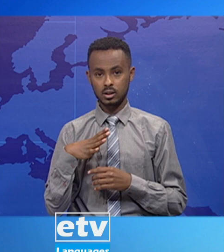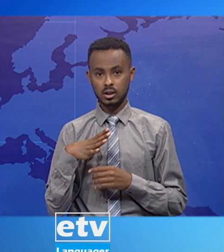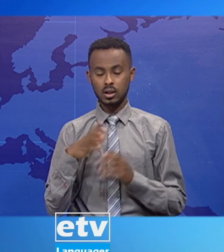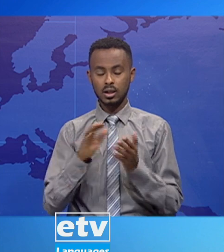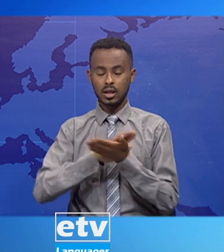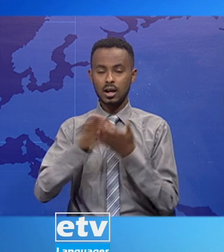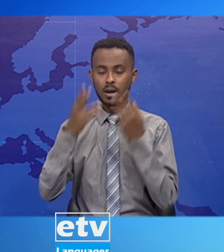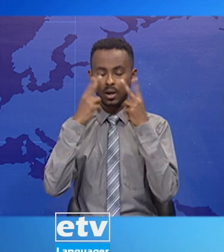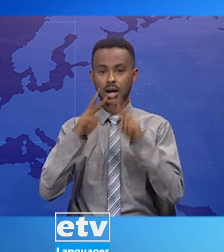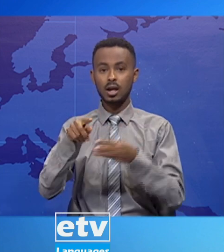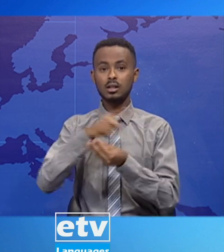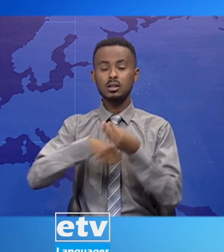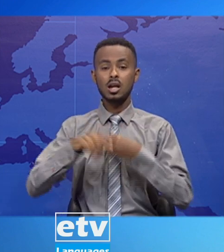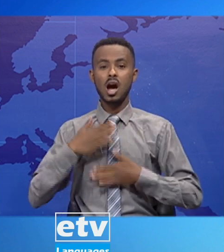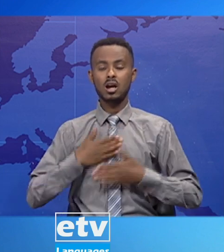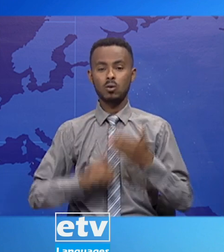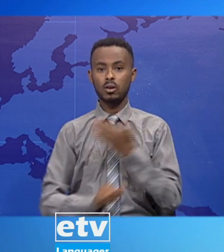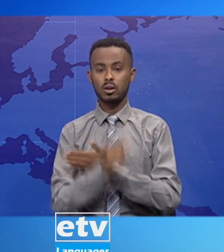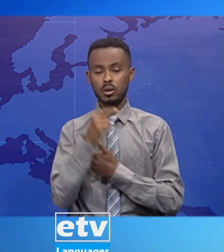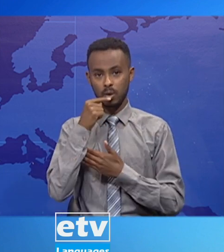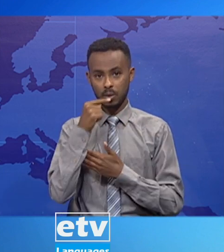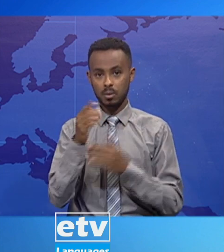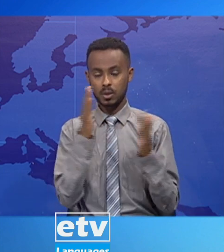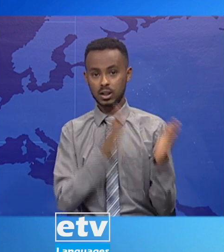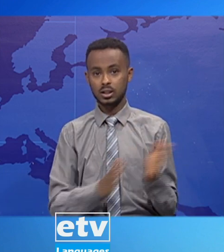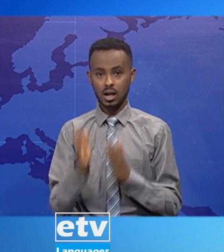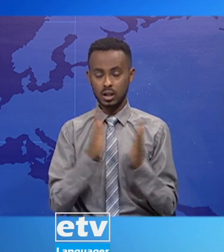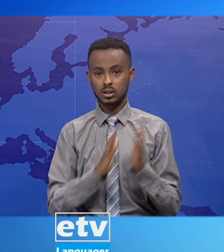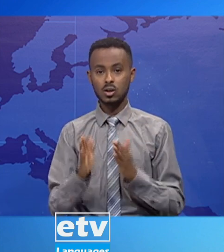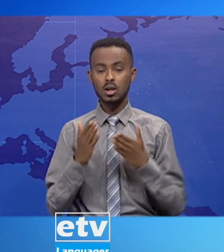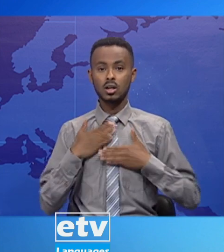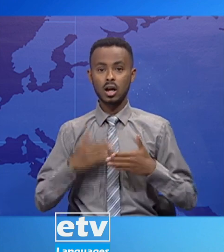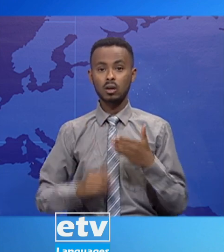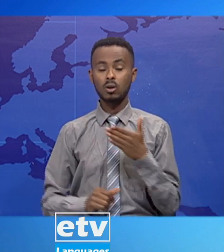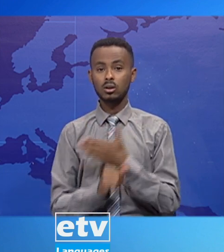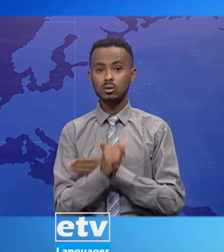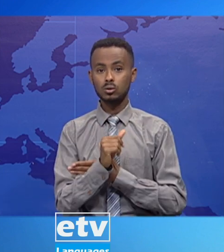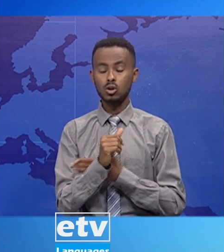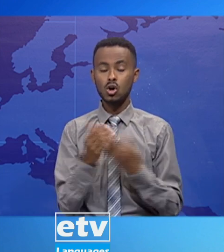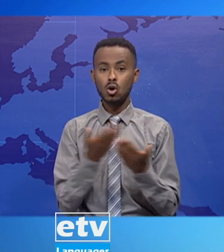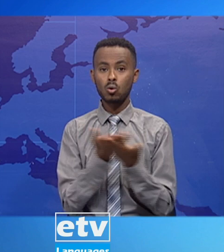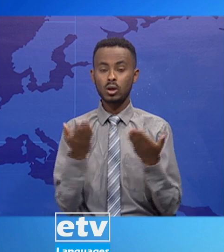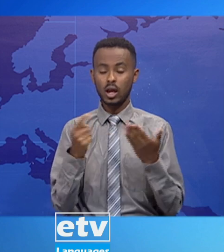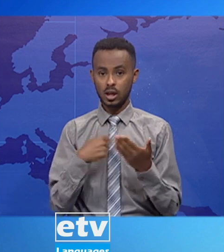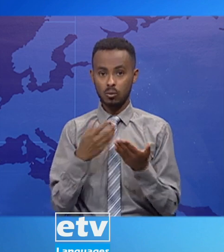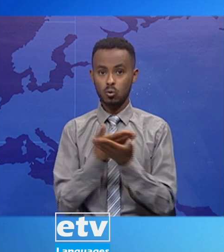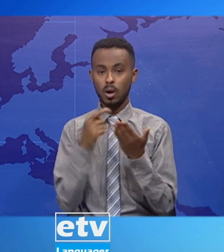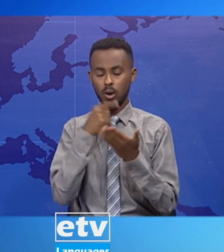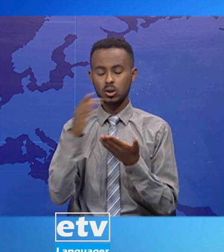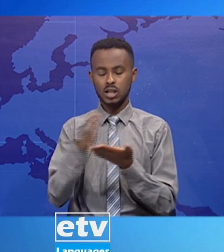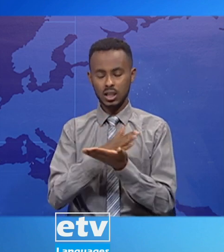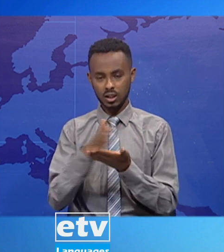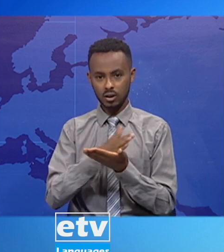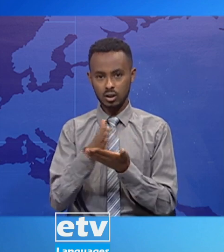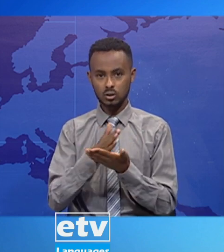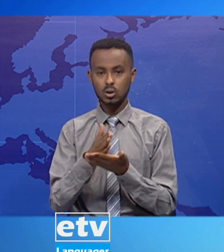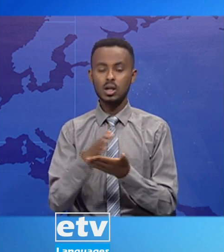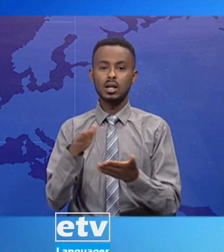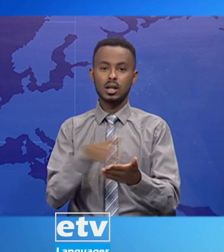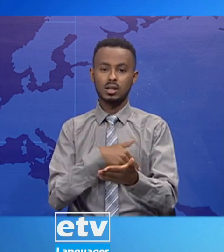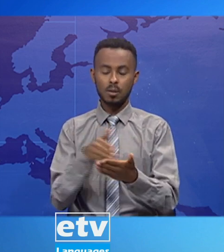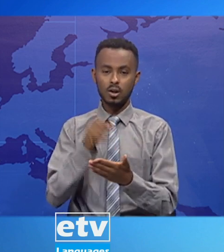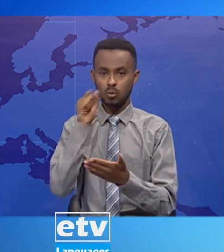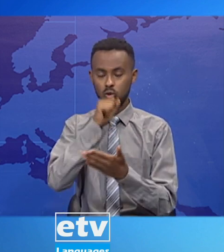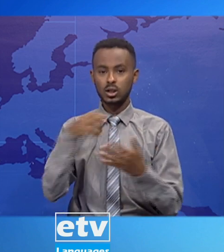የጠራ አመለካከት ስለ አካል ጉዳተኝነት በሚል በተዘጋጀው የአካል ጉዳተኞች ጉዳይ የኔ ጉዳይ ነው ብላችሁ የተሳተፋችሁ ገጣሚያን፣